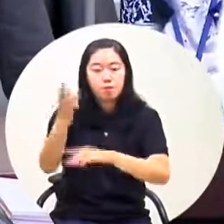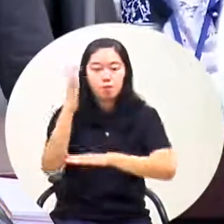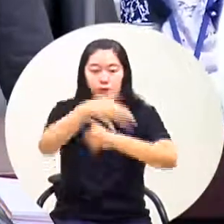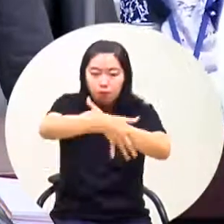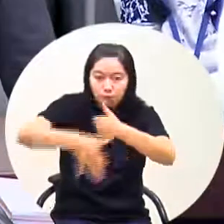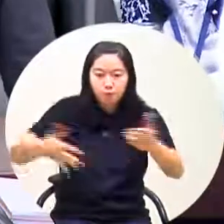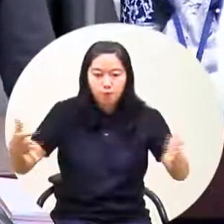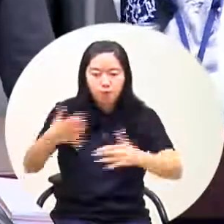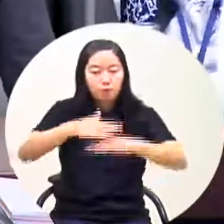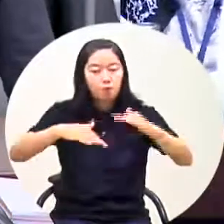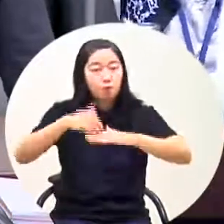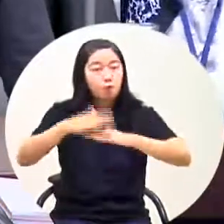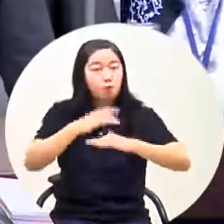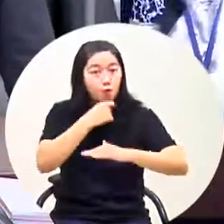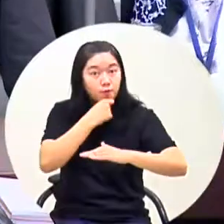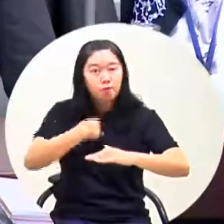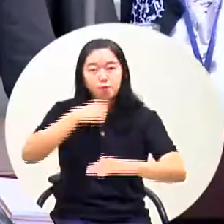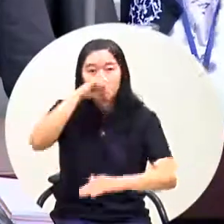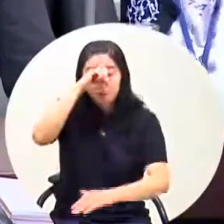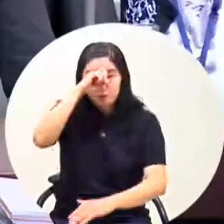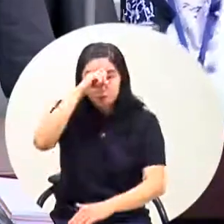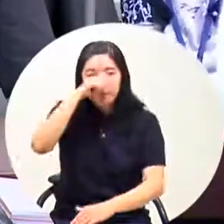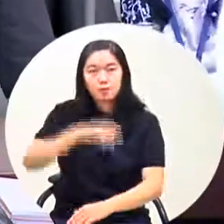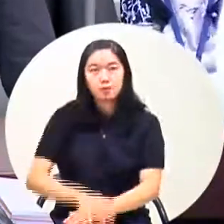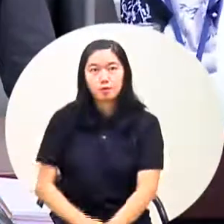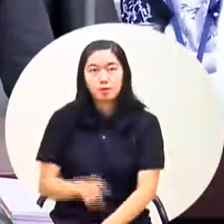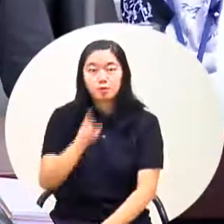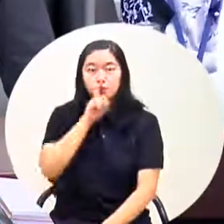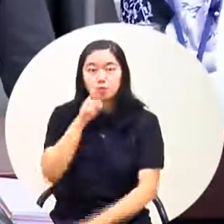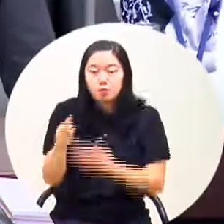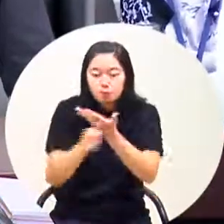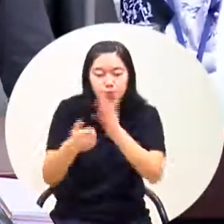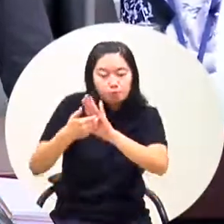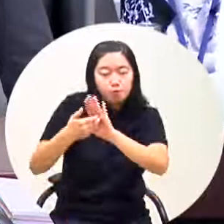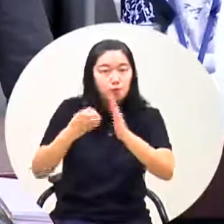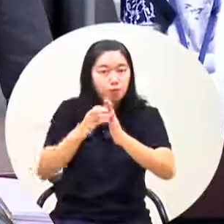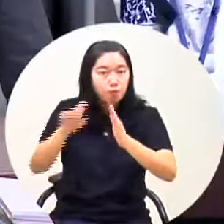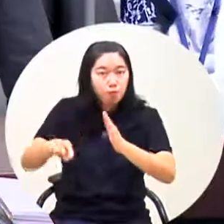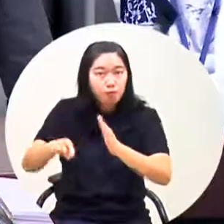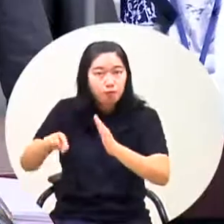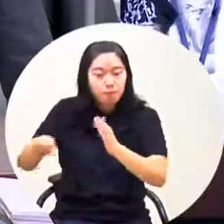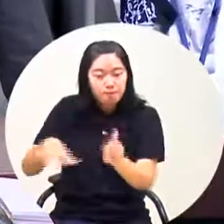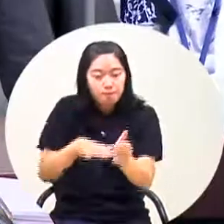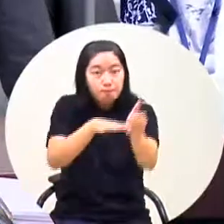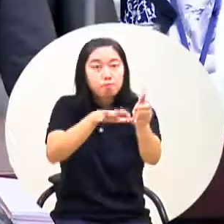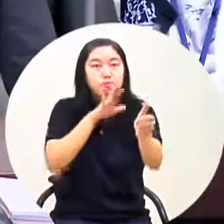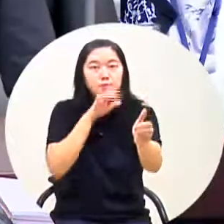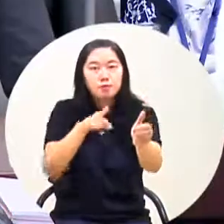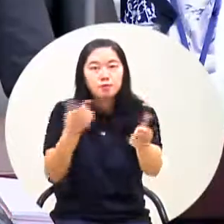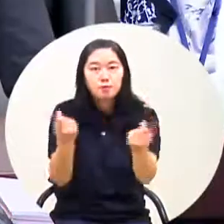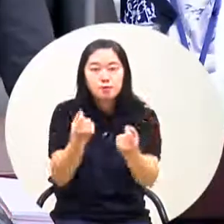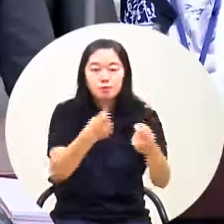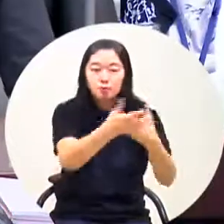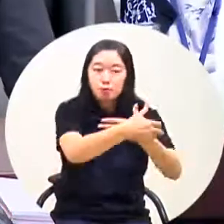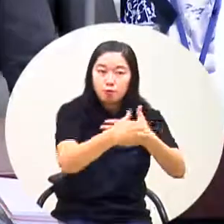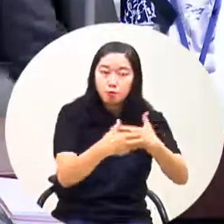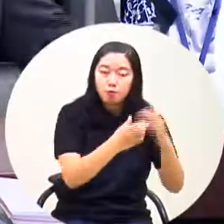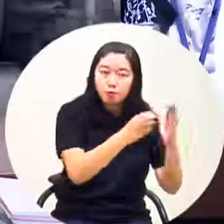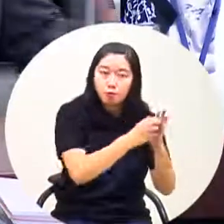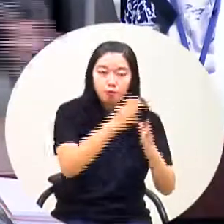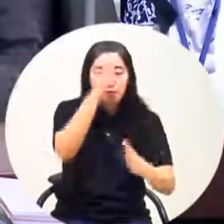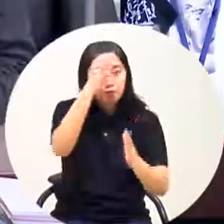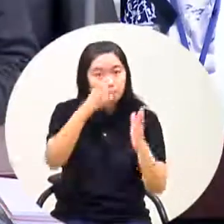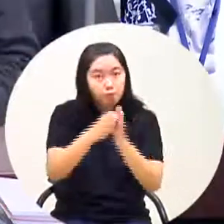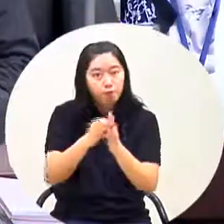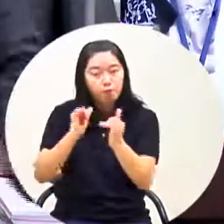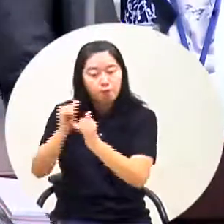希望的是未来如同局长讲的，毒防局是做一个领头羊的角色，不管是卫生局、社会局、警察局，大